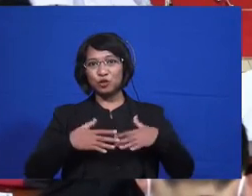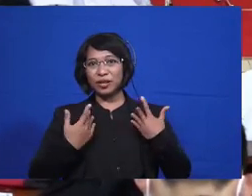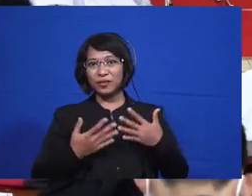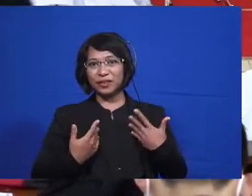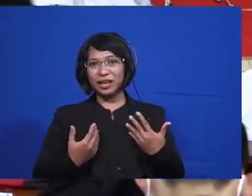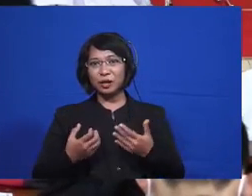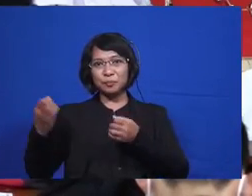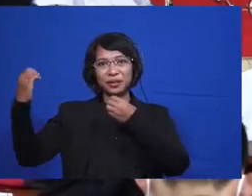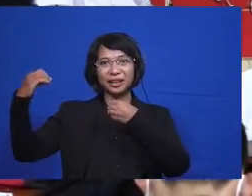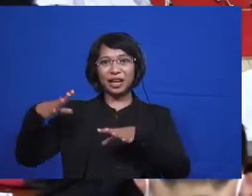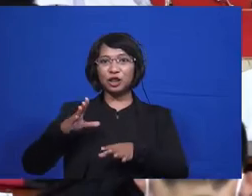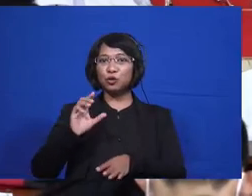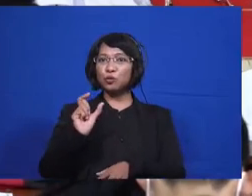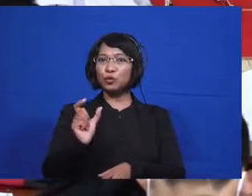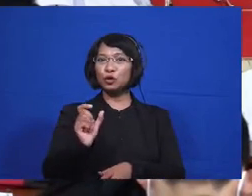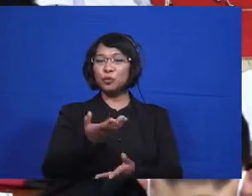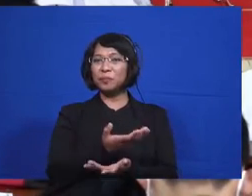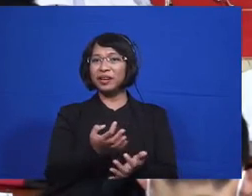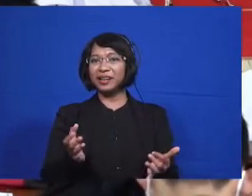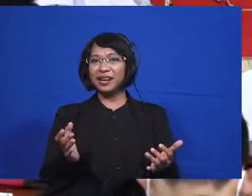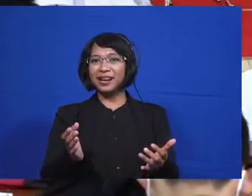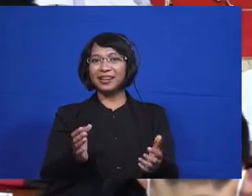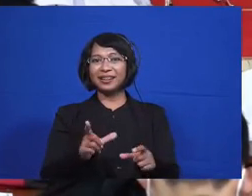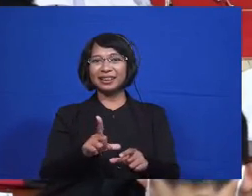berkah bagi mereka yang dilayaninya.